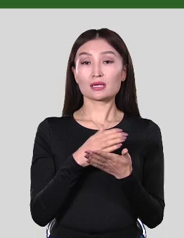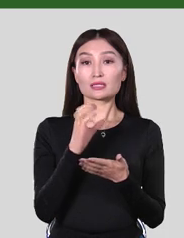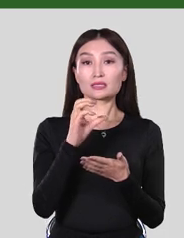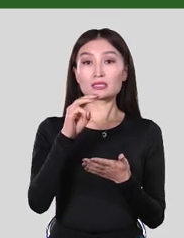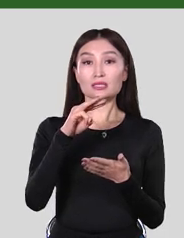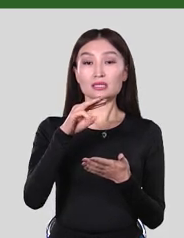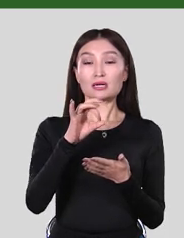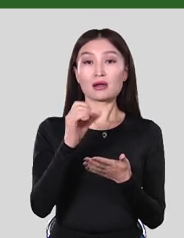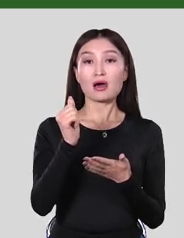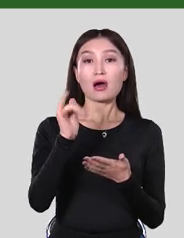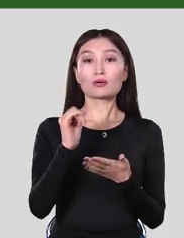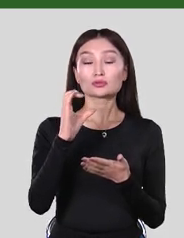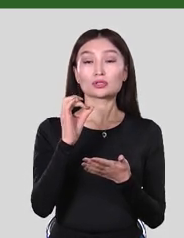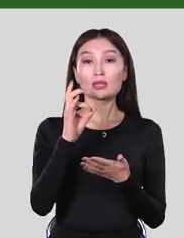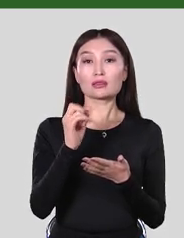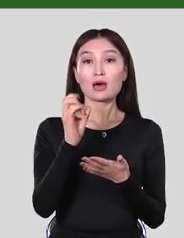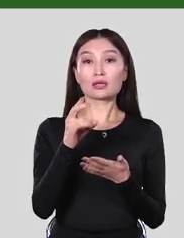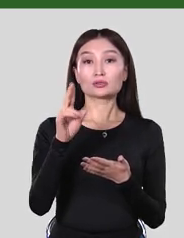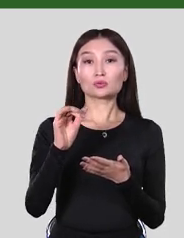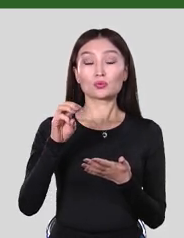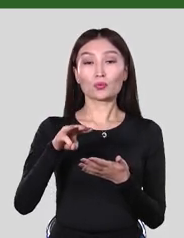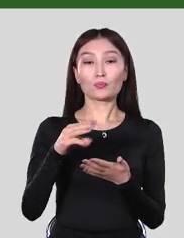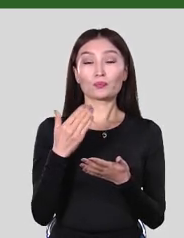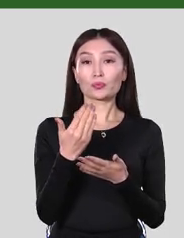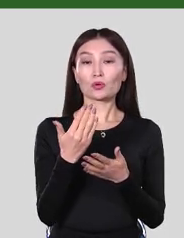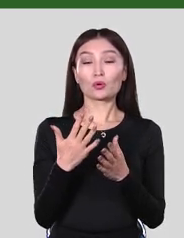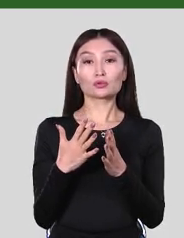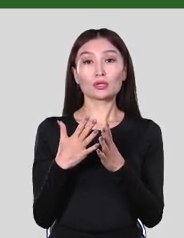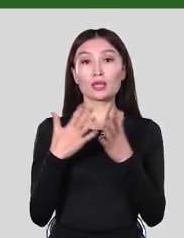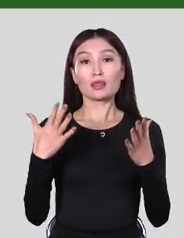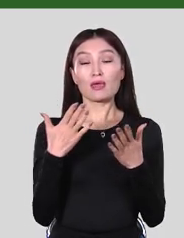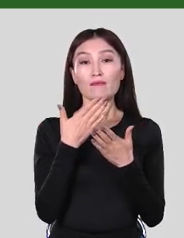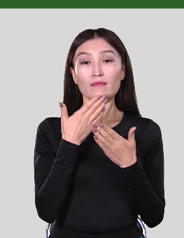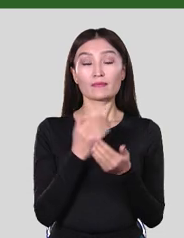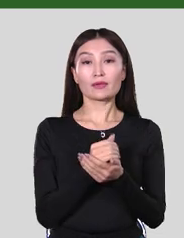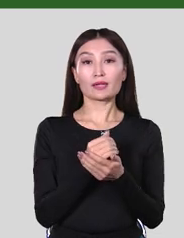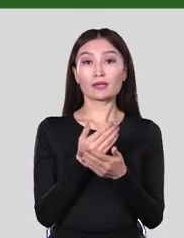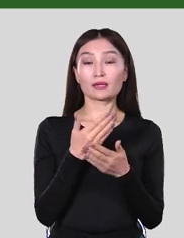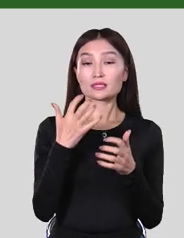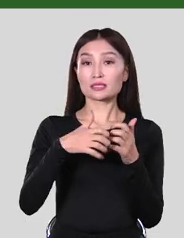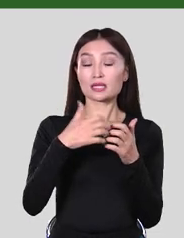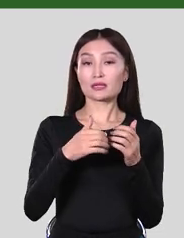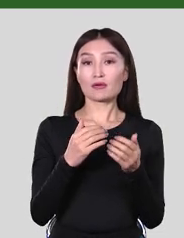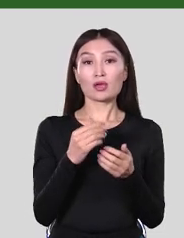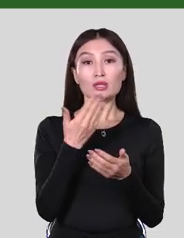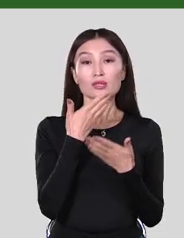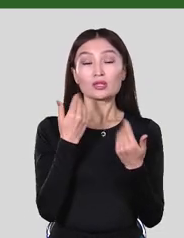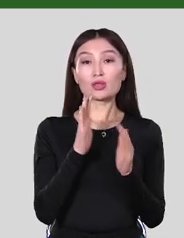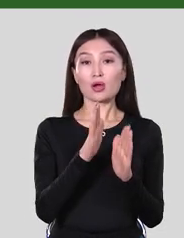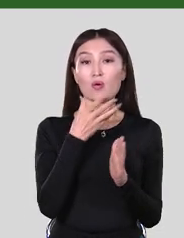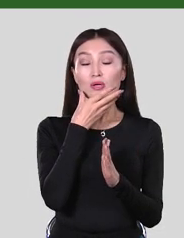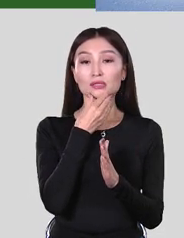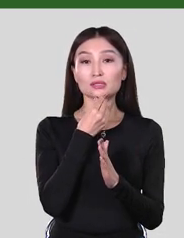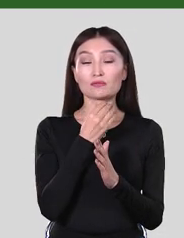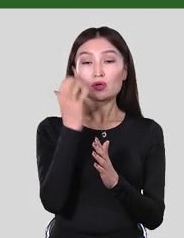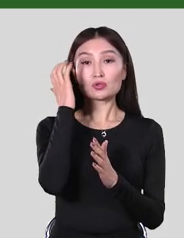страус нанду. Но не так он велик, как в африканский. И у него нет такого красивого